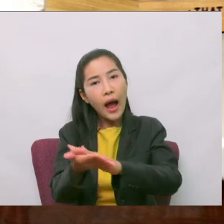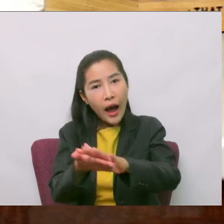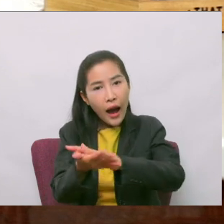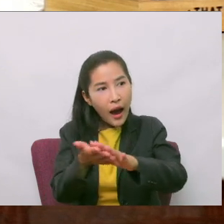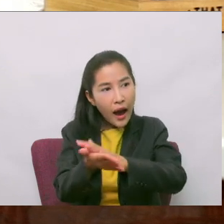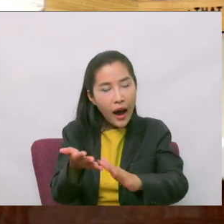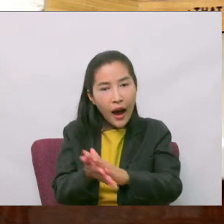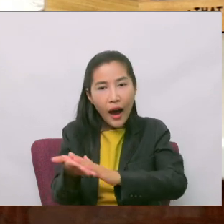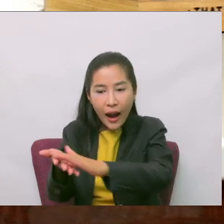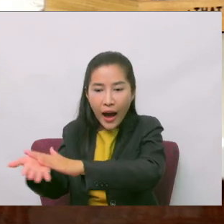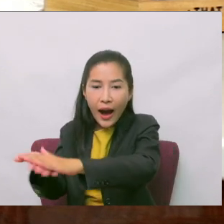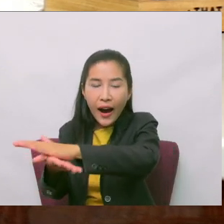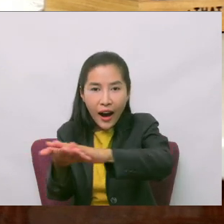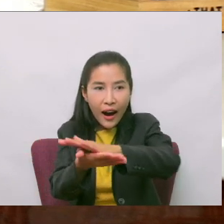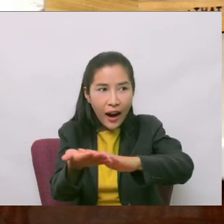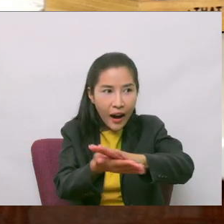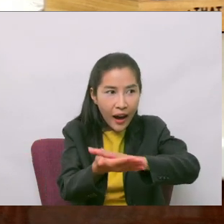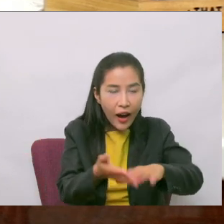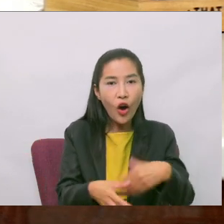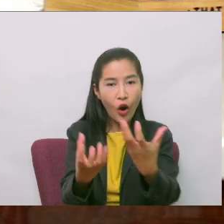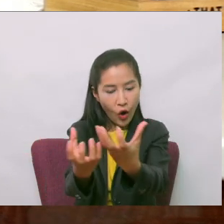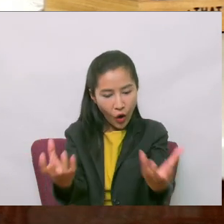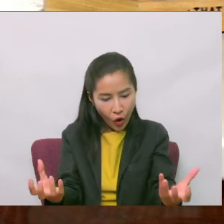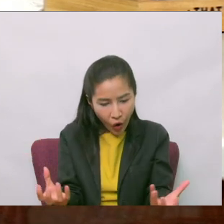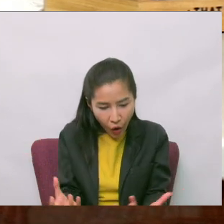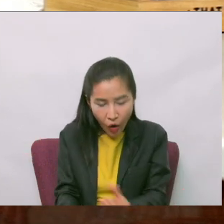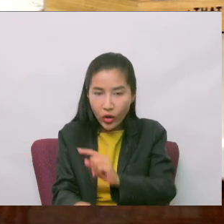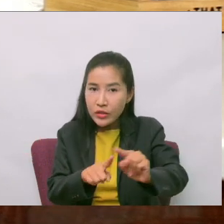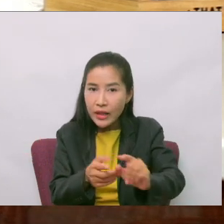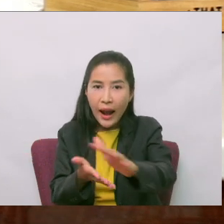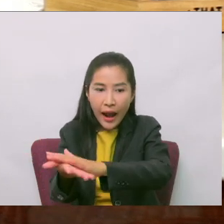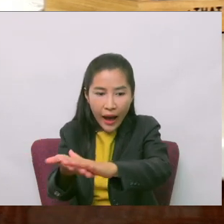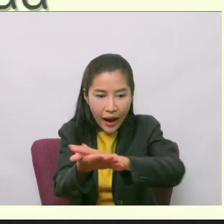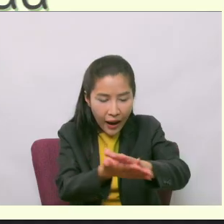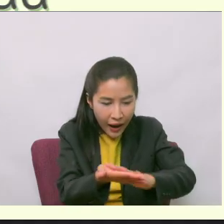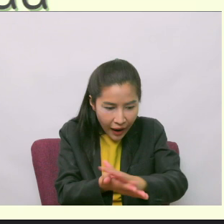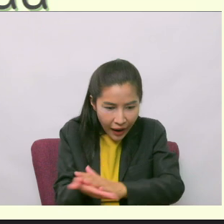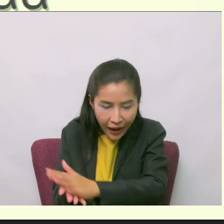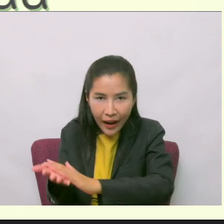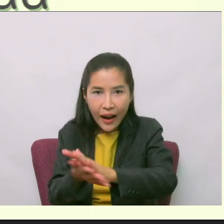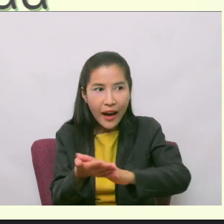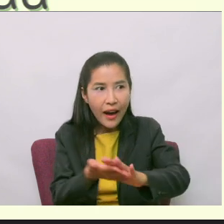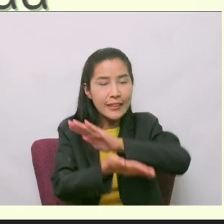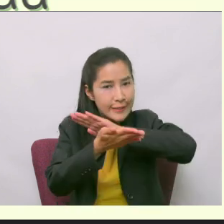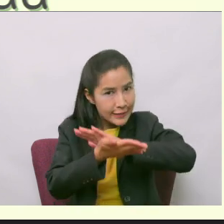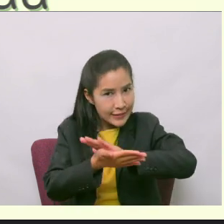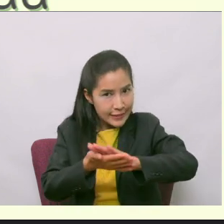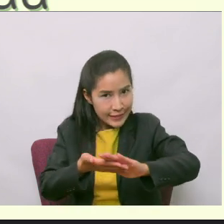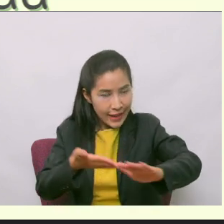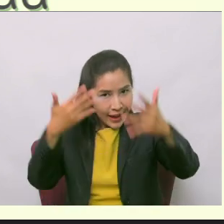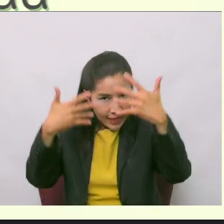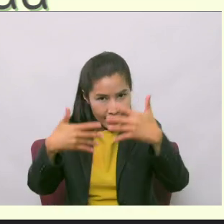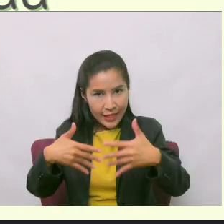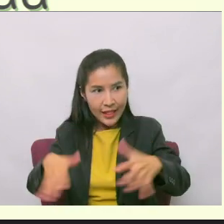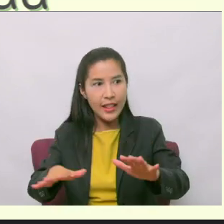นไพรนะคะที่เรามีอยู่นะคะให้สะอาดนะคะพอเราล้างทำความสะอาดเสร็จแล้วนะคะเราก็จะต้องผึ่งส